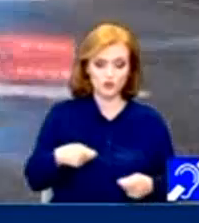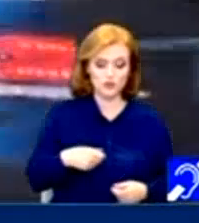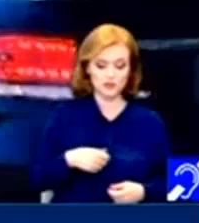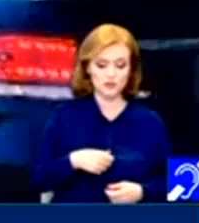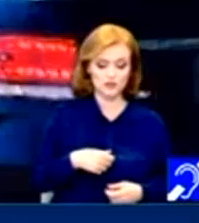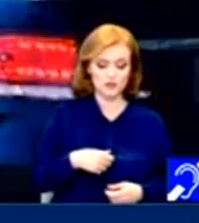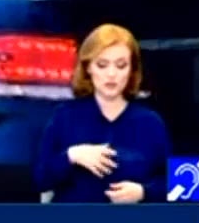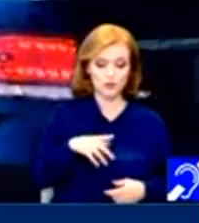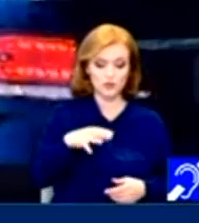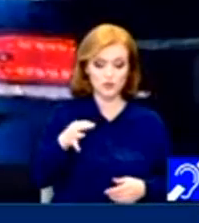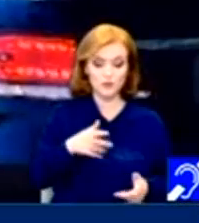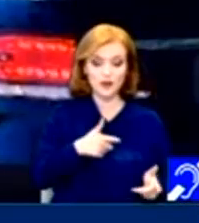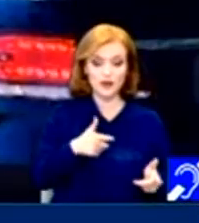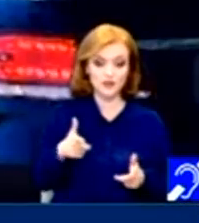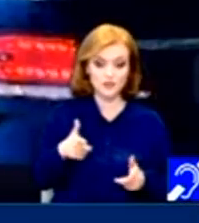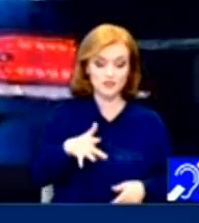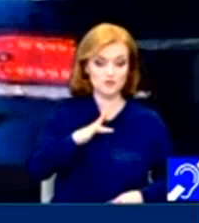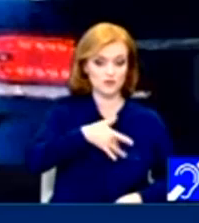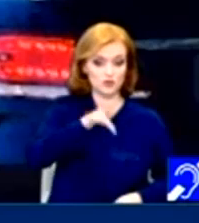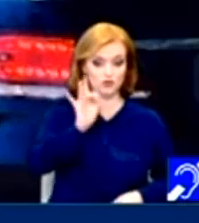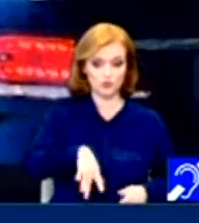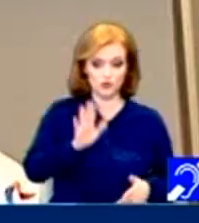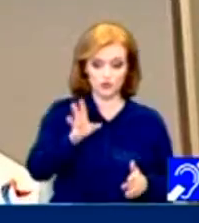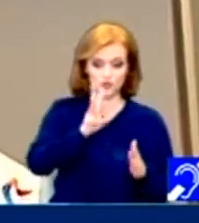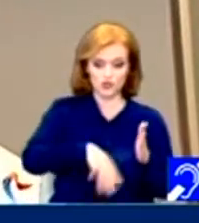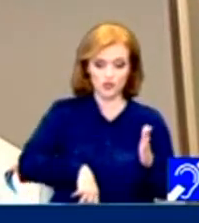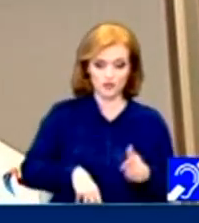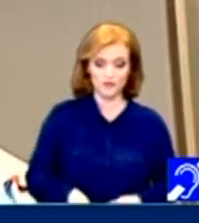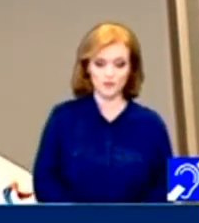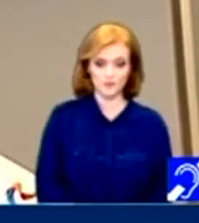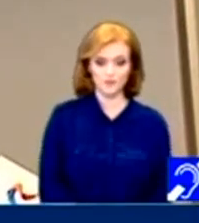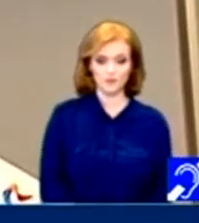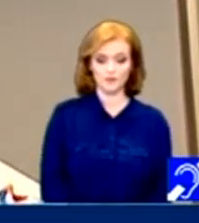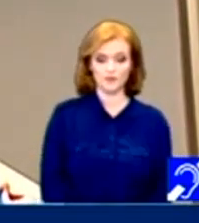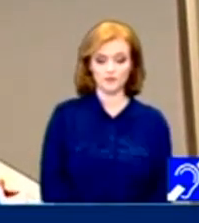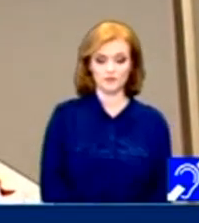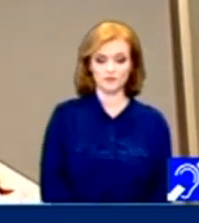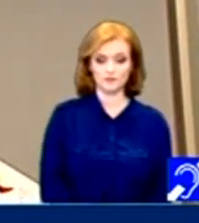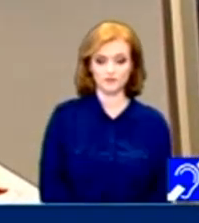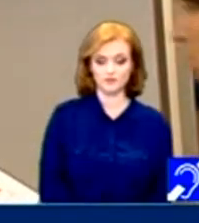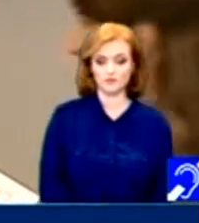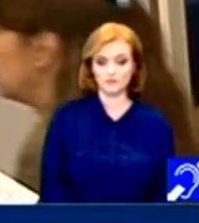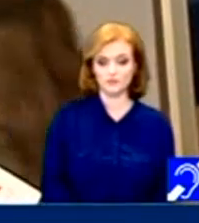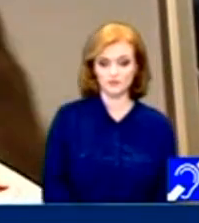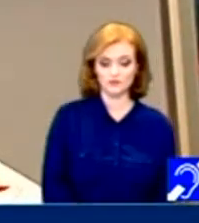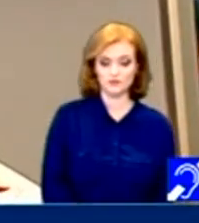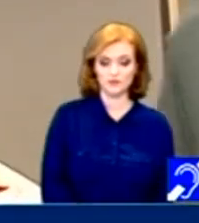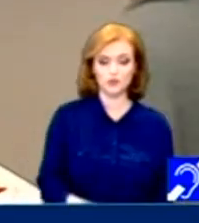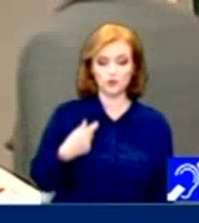în gardă și spun că pregătesc înăsprirea sancțiunilor. Sunt niște măsuri categorice pe care noi le